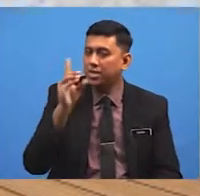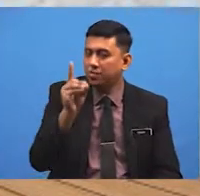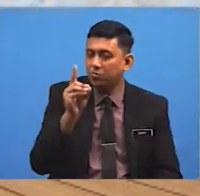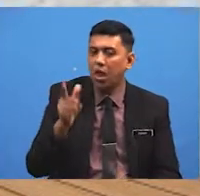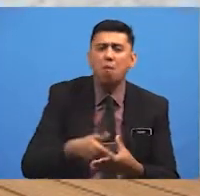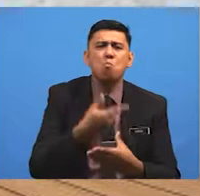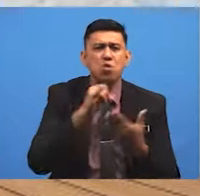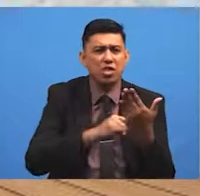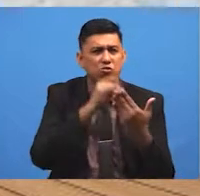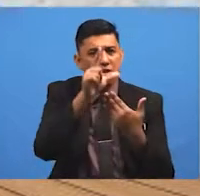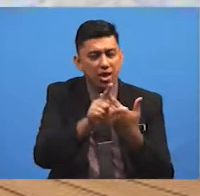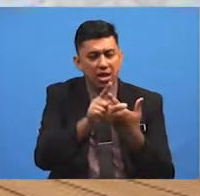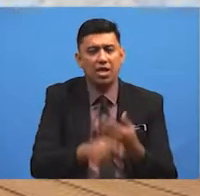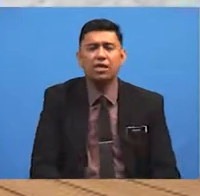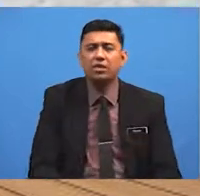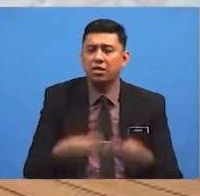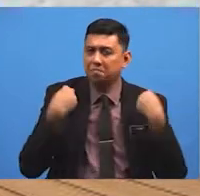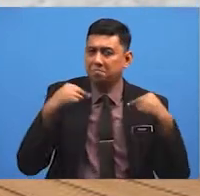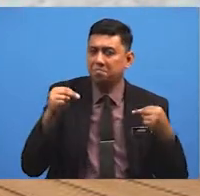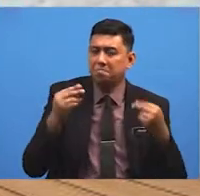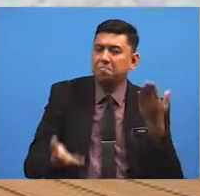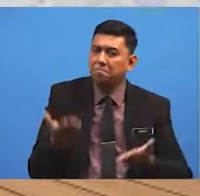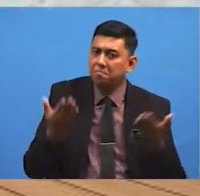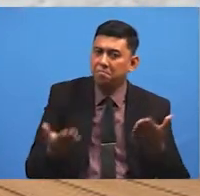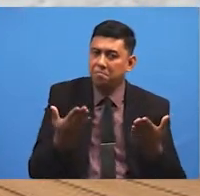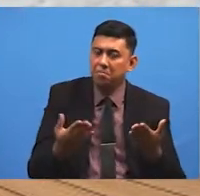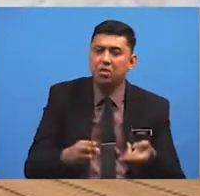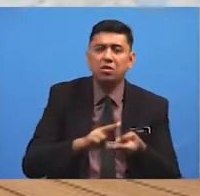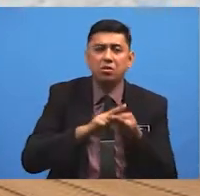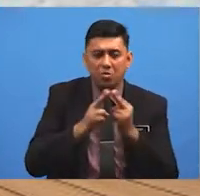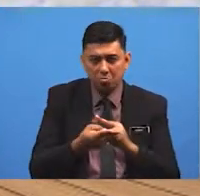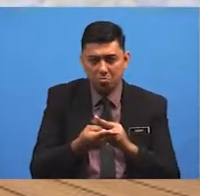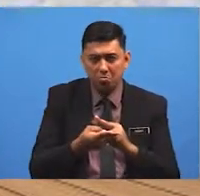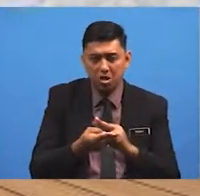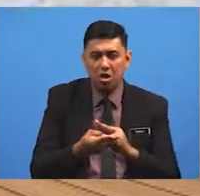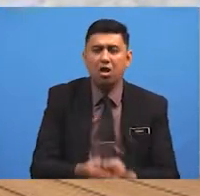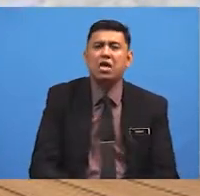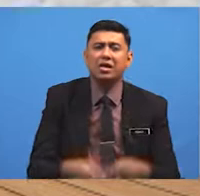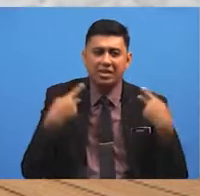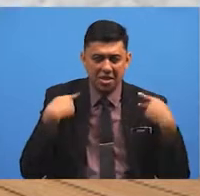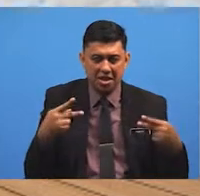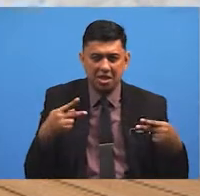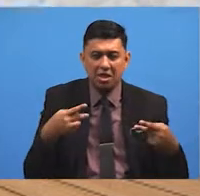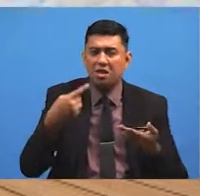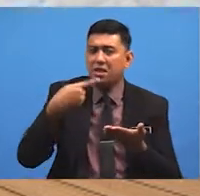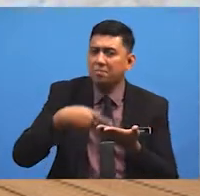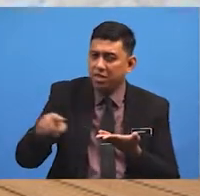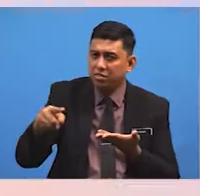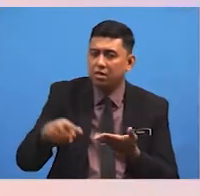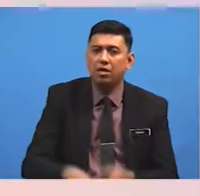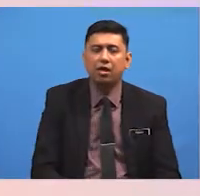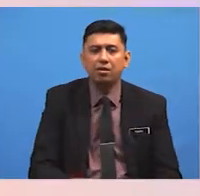pada bulan julai perniagaan di Jungle akan mengubah sesuai premis dengan kos perbelanjaan